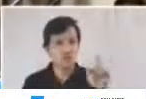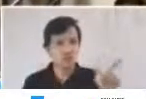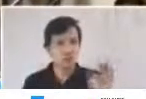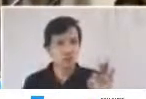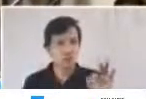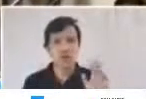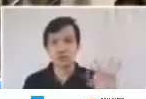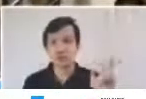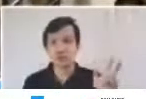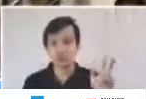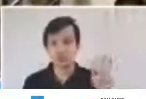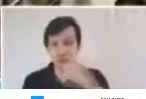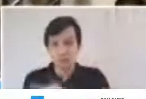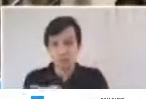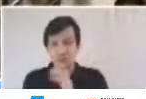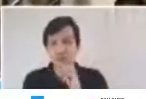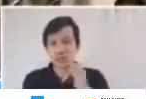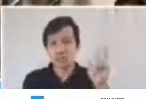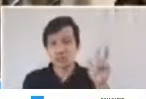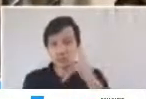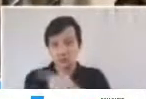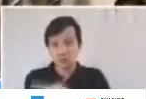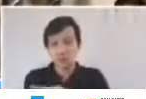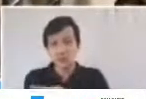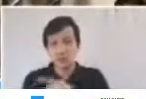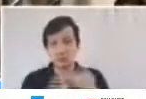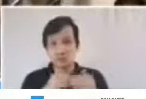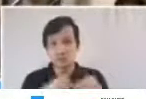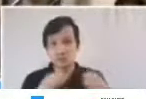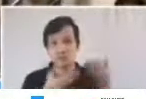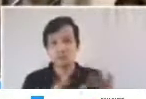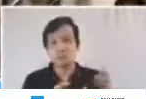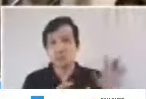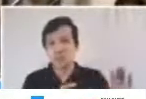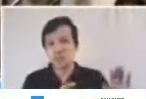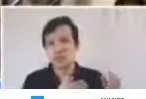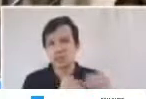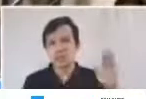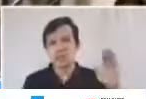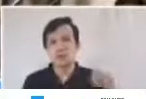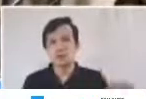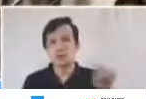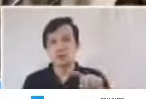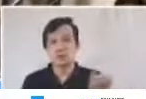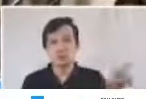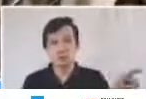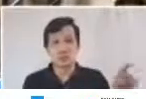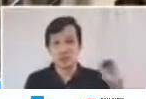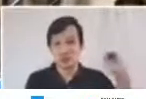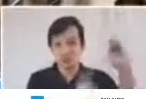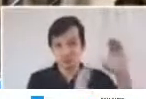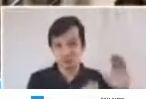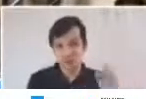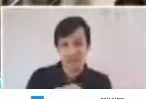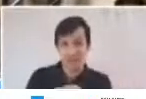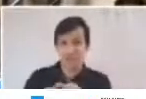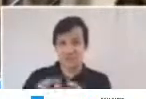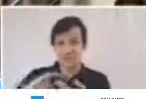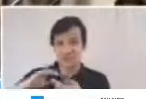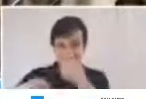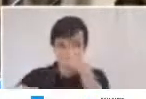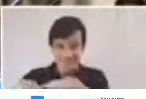up execute a promissory note or any letter indicating their intention na